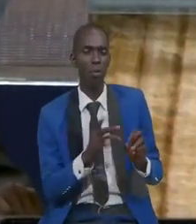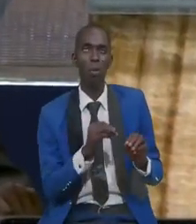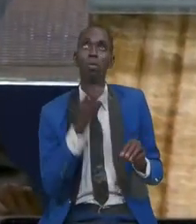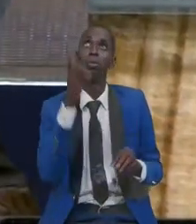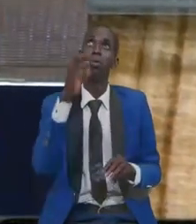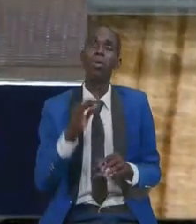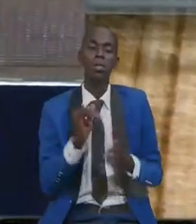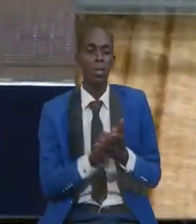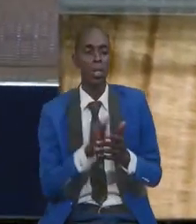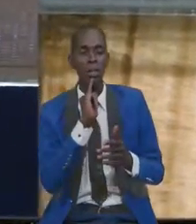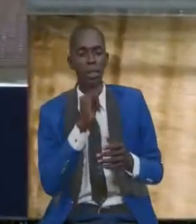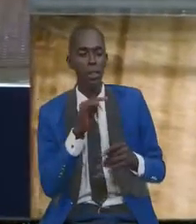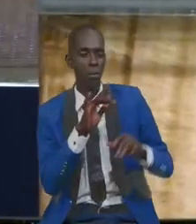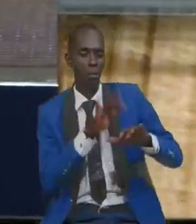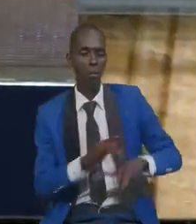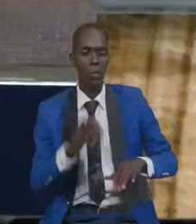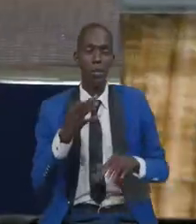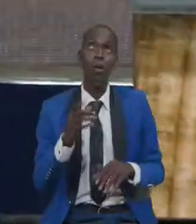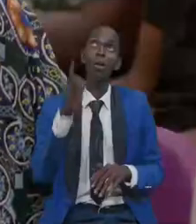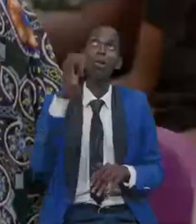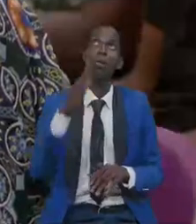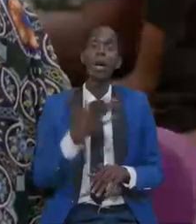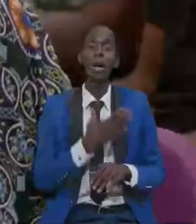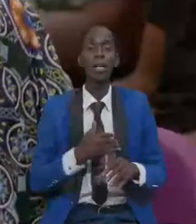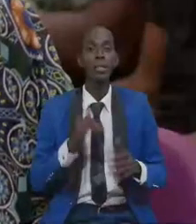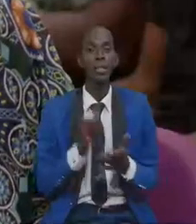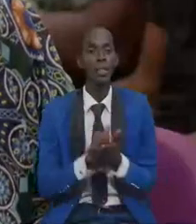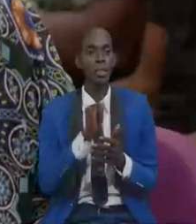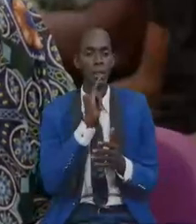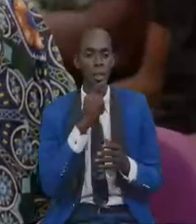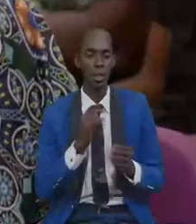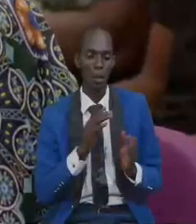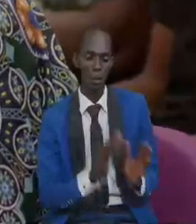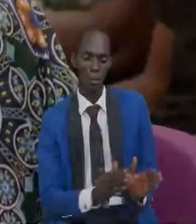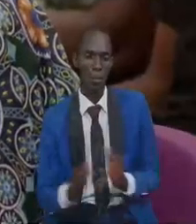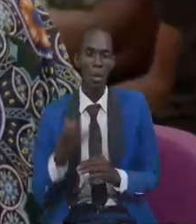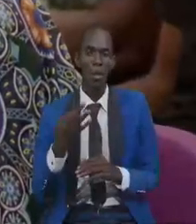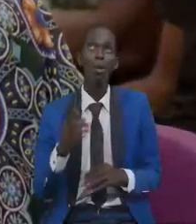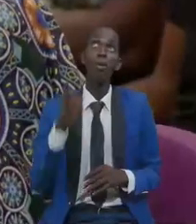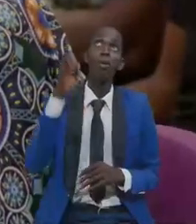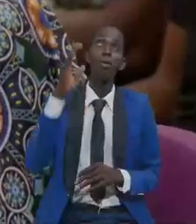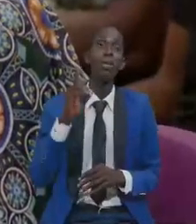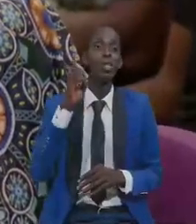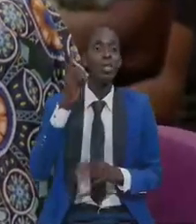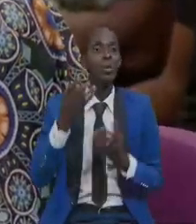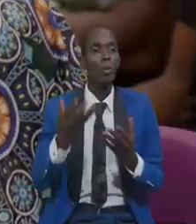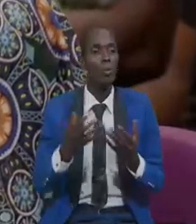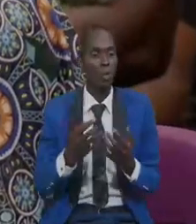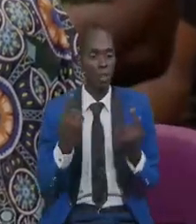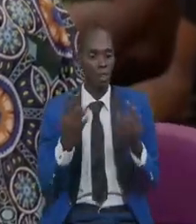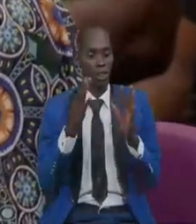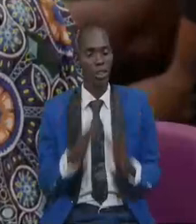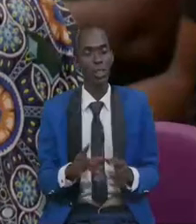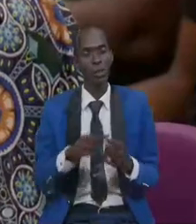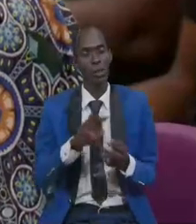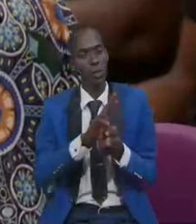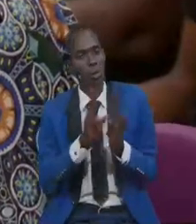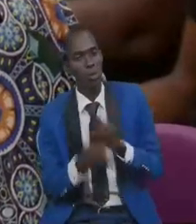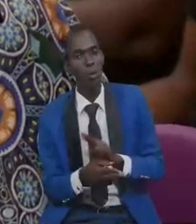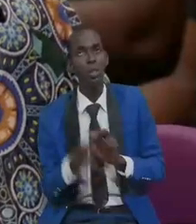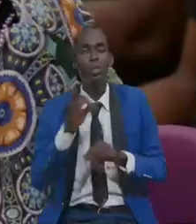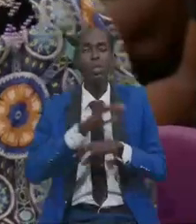Dieu. Ça, c'est le plan de Dieu. Il veut que le pécheur se repente. Il ne veut pas que le pécheur meure